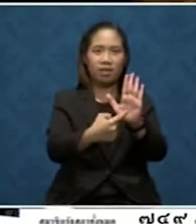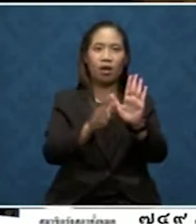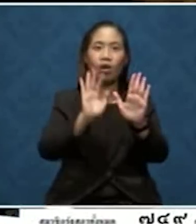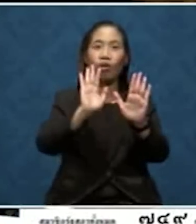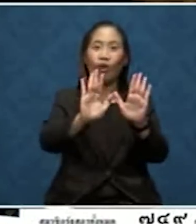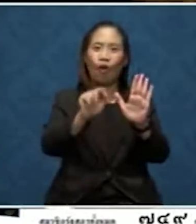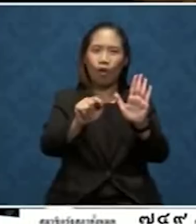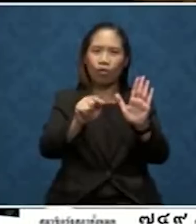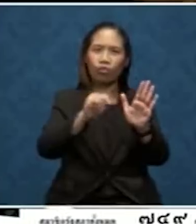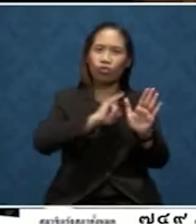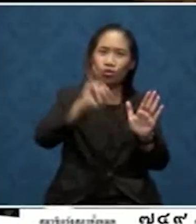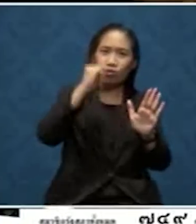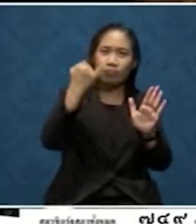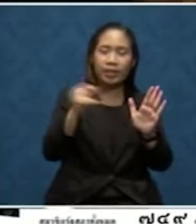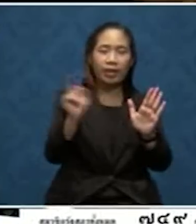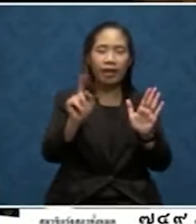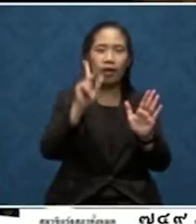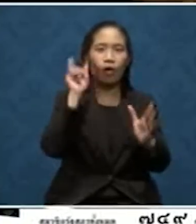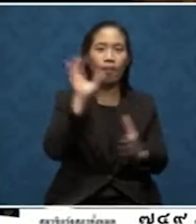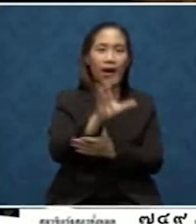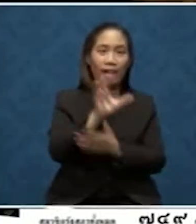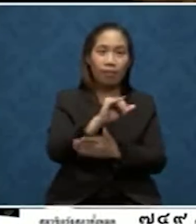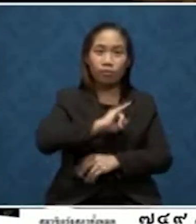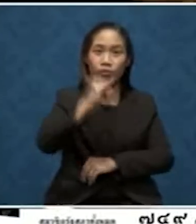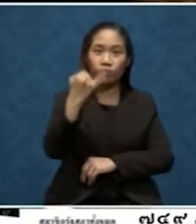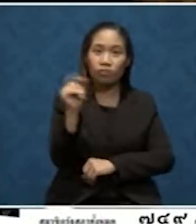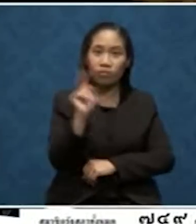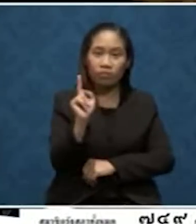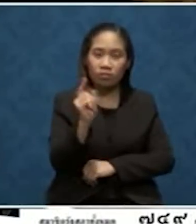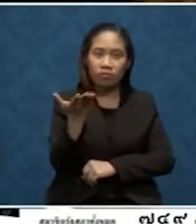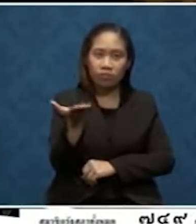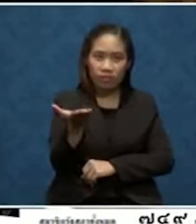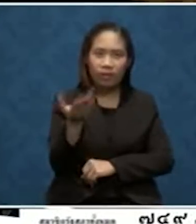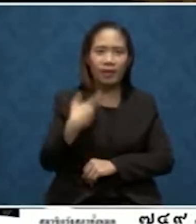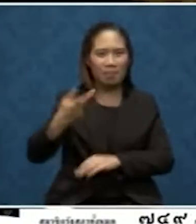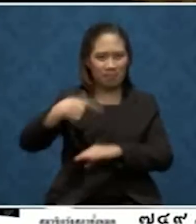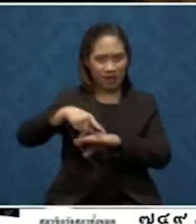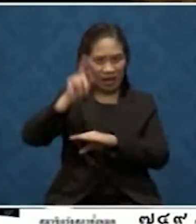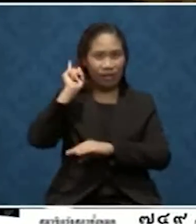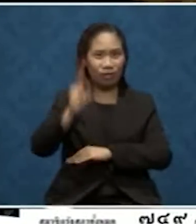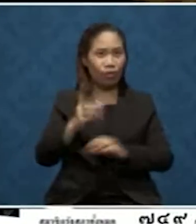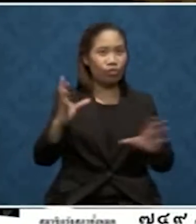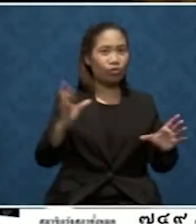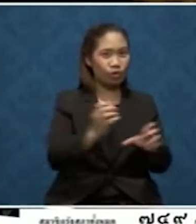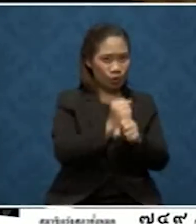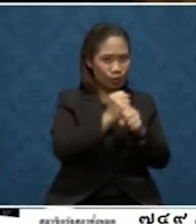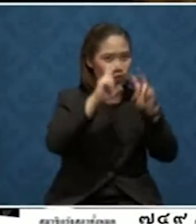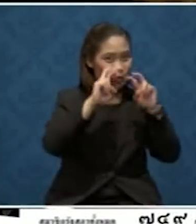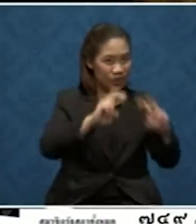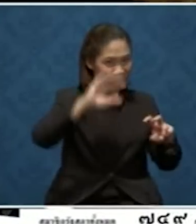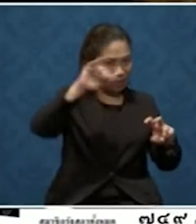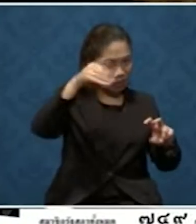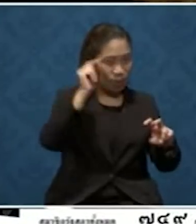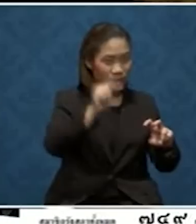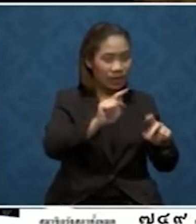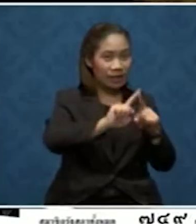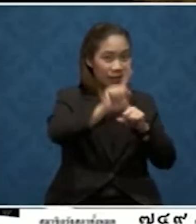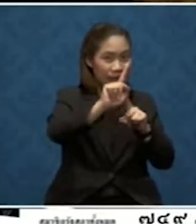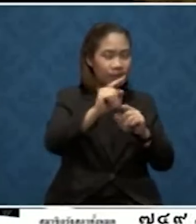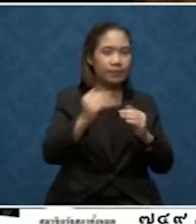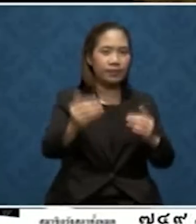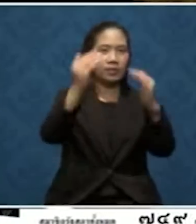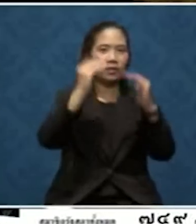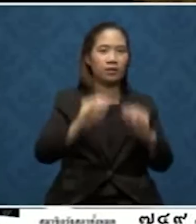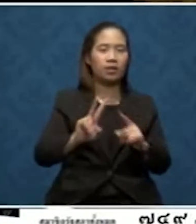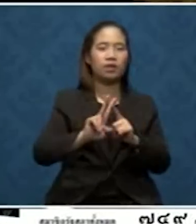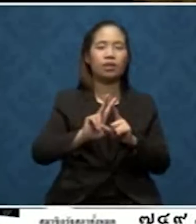เสนอถูกต้องตามข้อบัครับหรือไม่ท่านประทานจะตวนิชัยใประเด็นนี้ประเดทหนึก่ครับประเด็นถัดมา